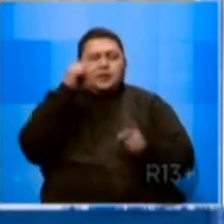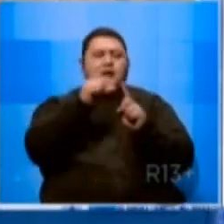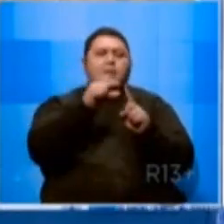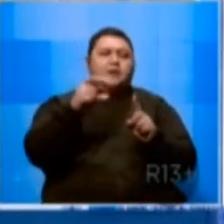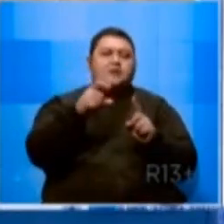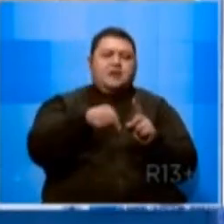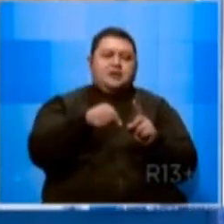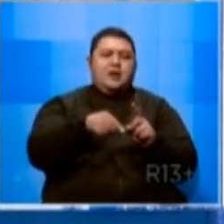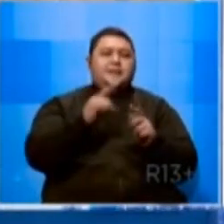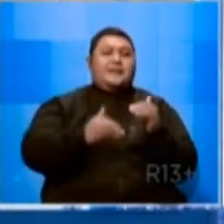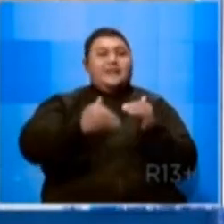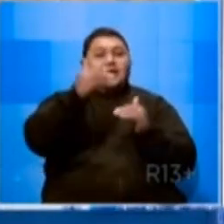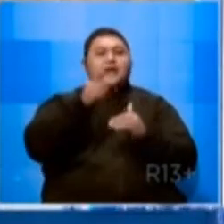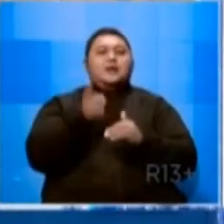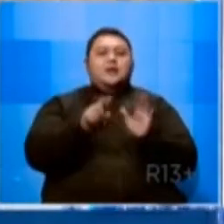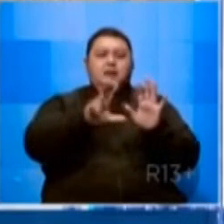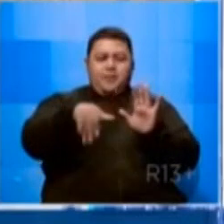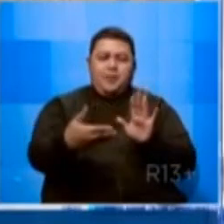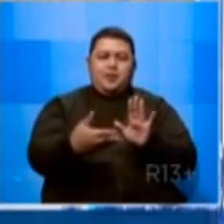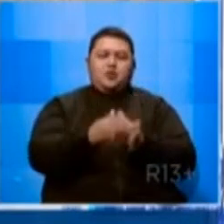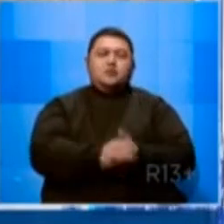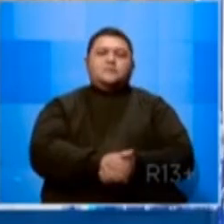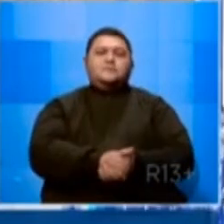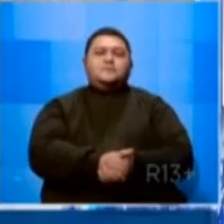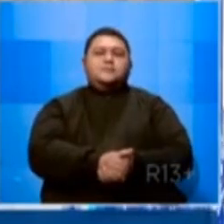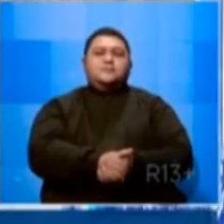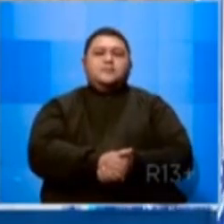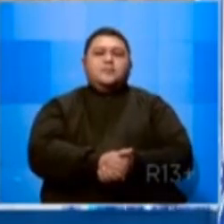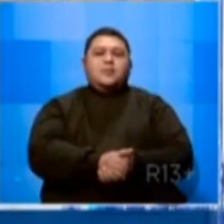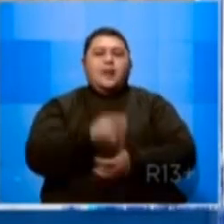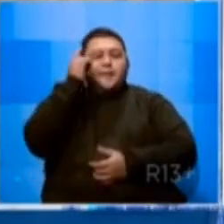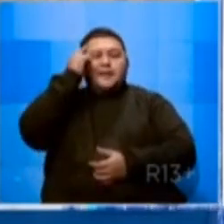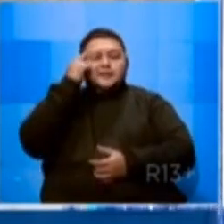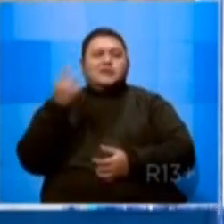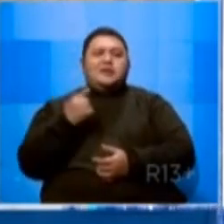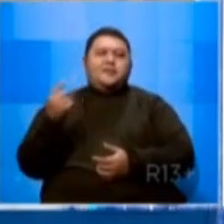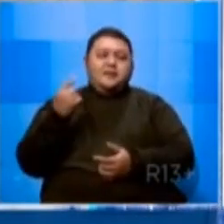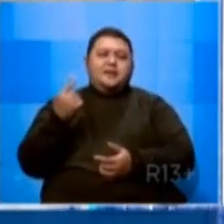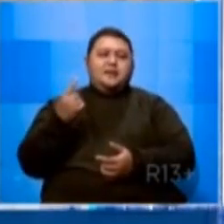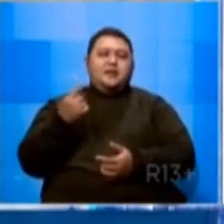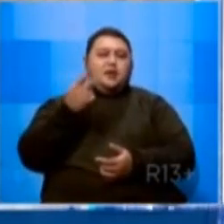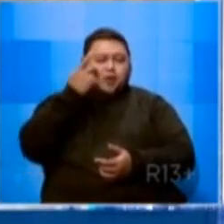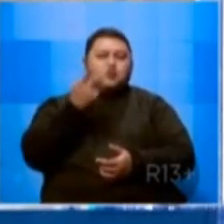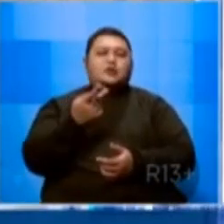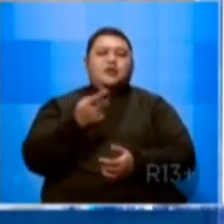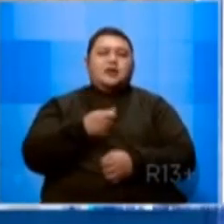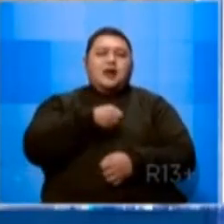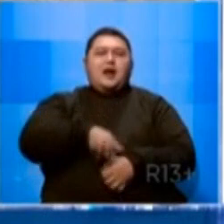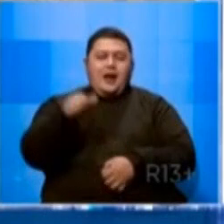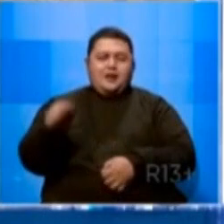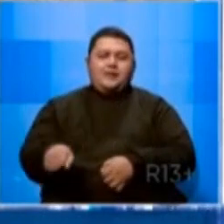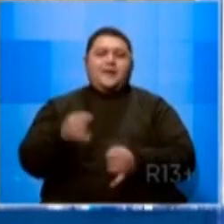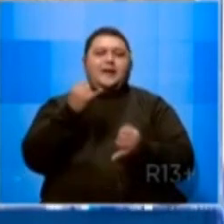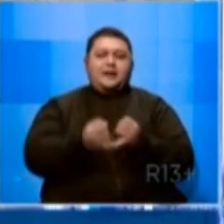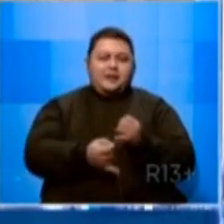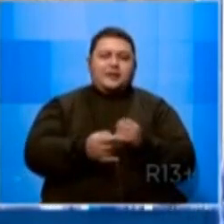bisa divonis lebih tinggi dari 8 tahun karena peran sertanya sehingga prediksi kami bisa terbukti majelis hakim mevonis